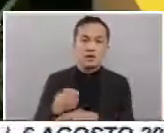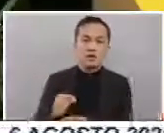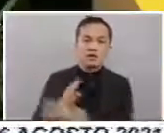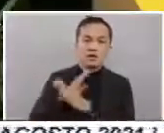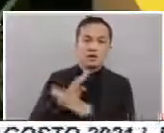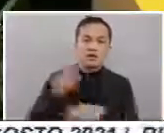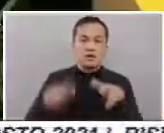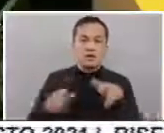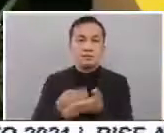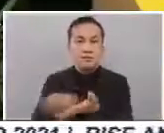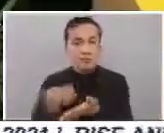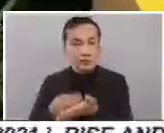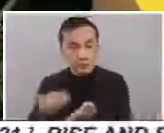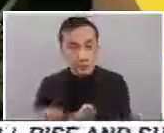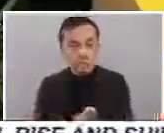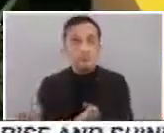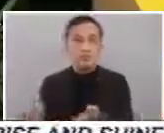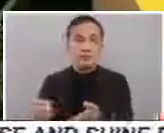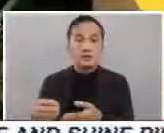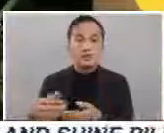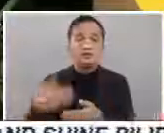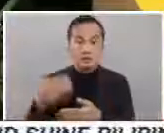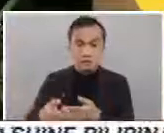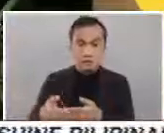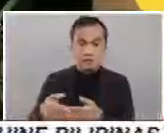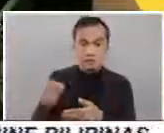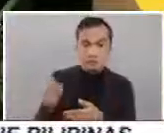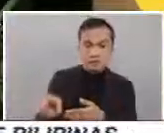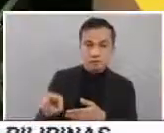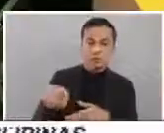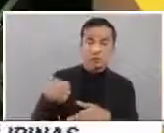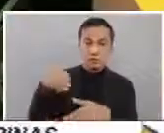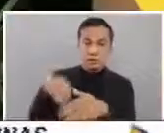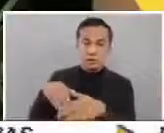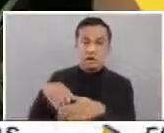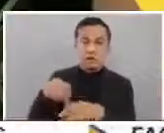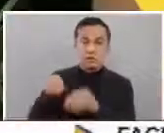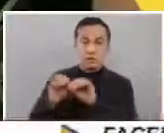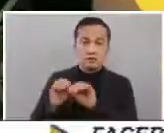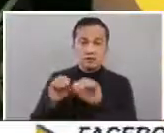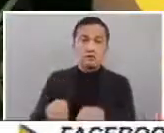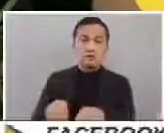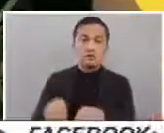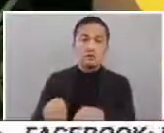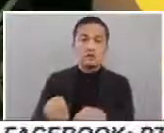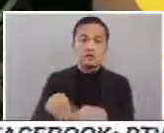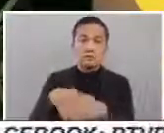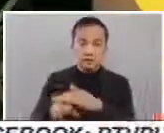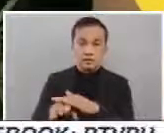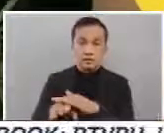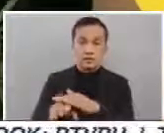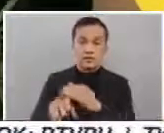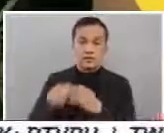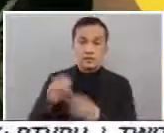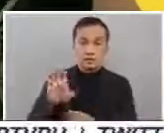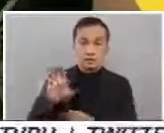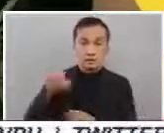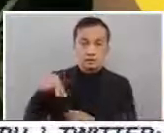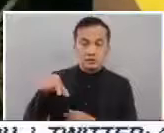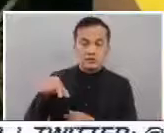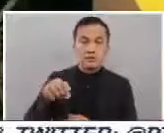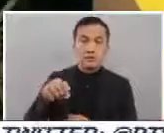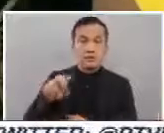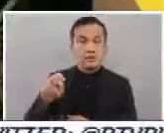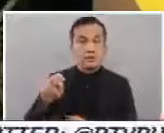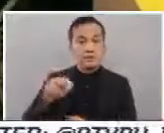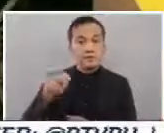kaninyong tanan. Yes po, magandang umaga po, Yusek. Sino po ba talaga ang pwedeng lumabas ngayong ECQ? Kasi po yung iba, ay